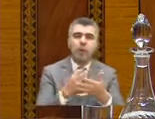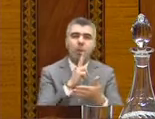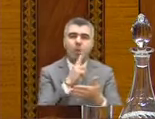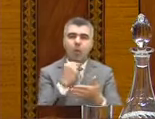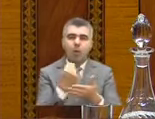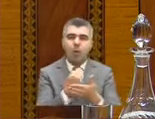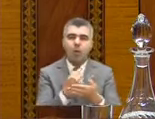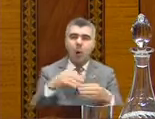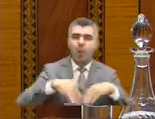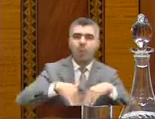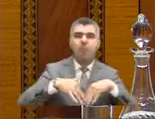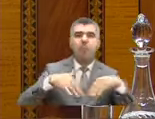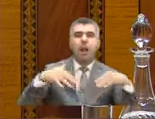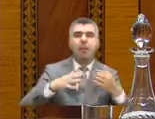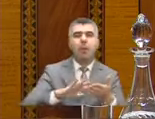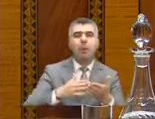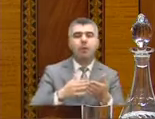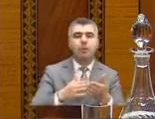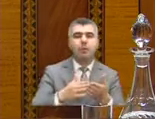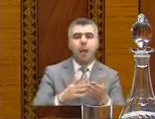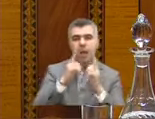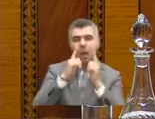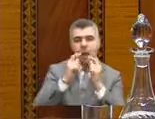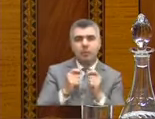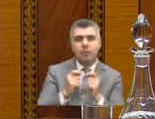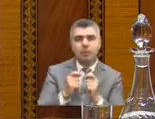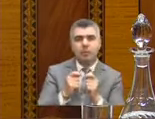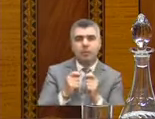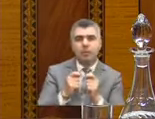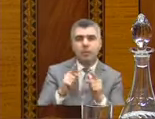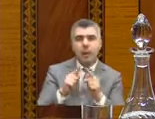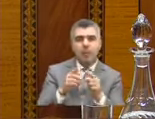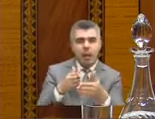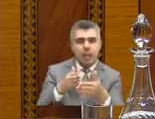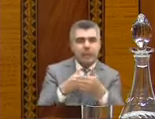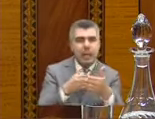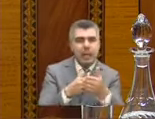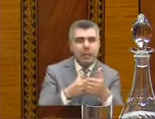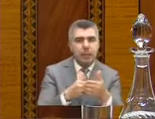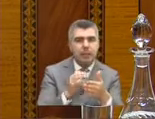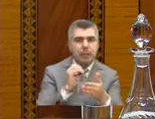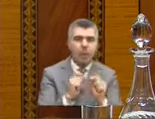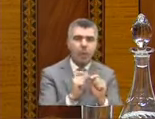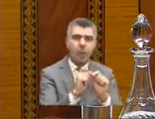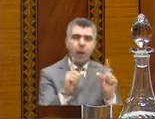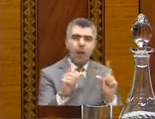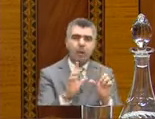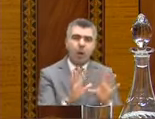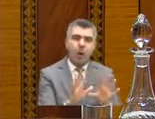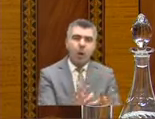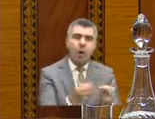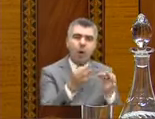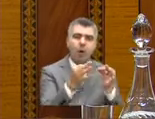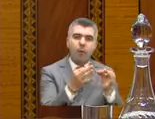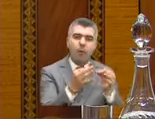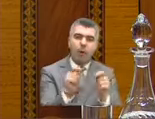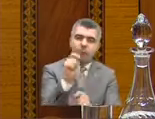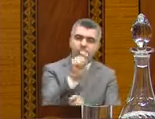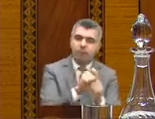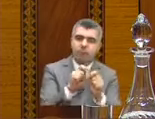التشريعية والتنفيذية، قصد الوقوف على حجم هذه التحديات وإيجاد أنسب الحلول لمعالجتها.